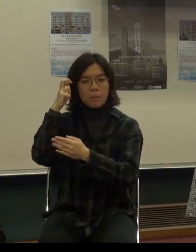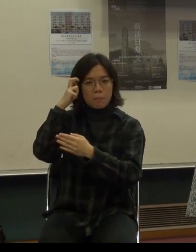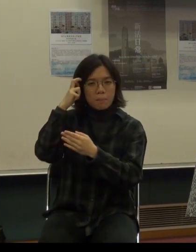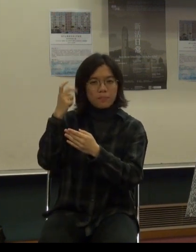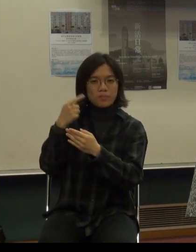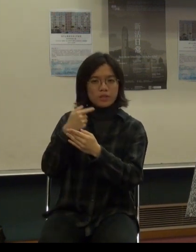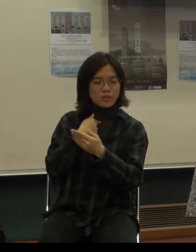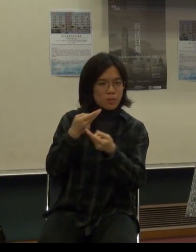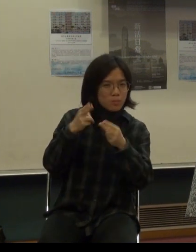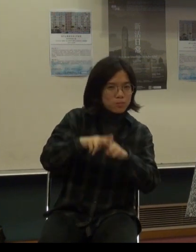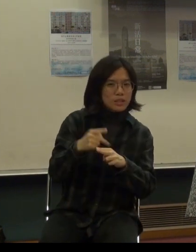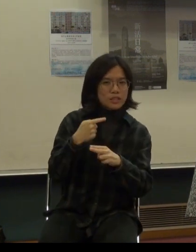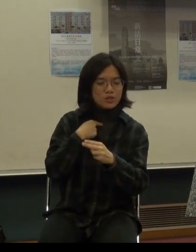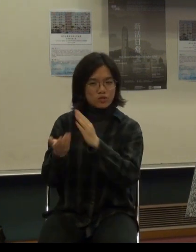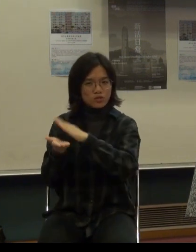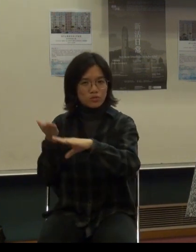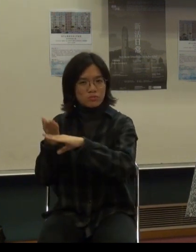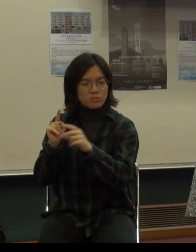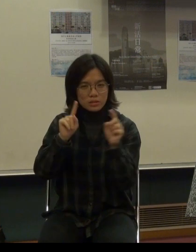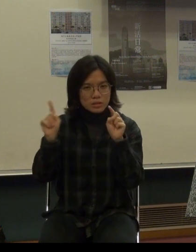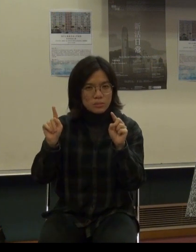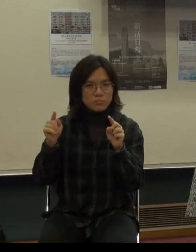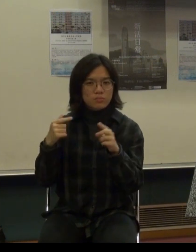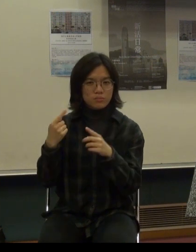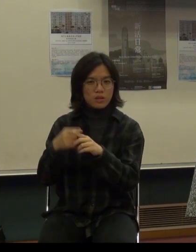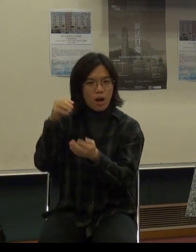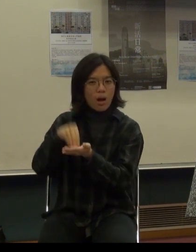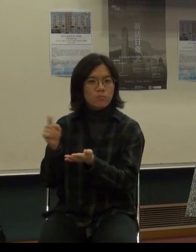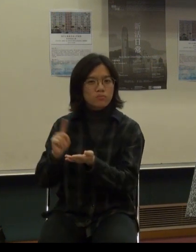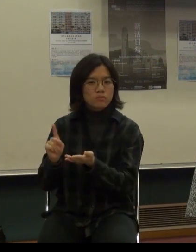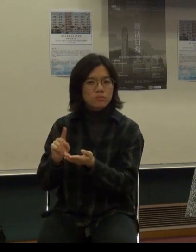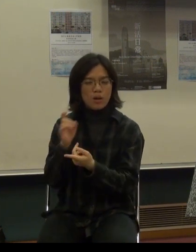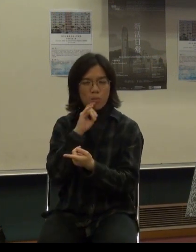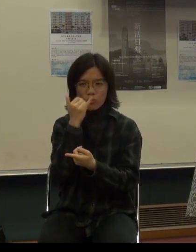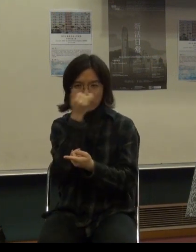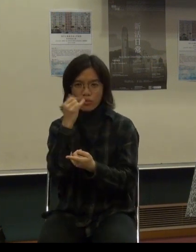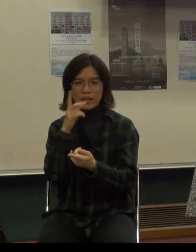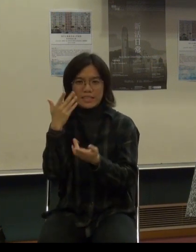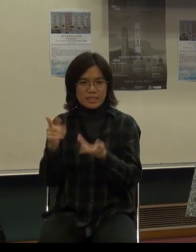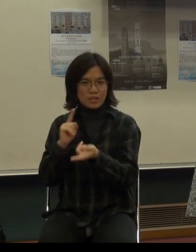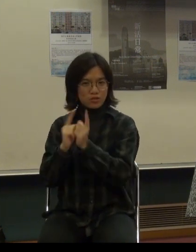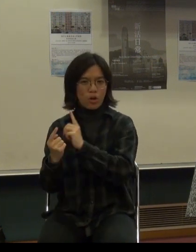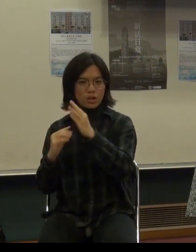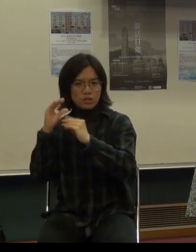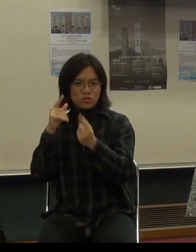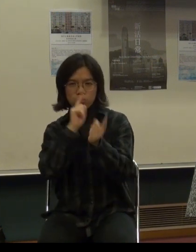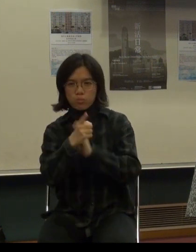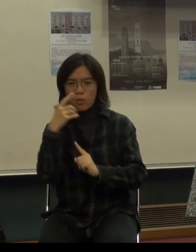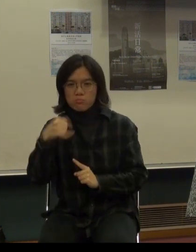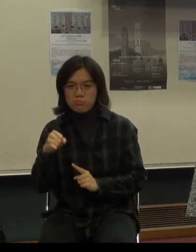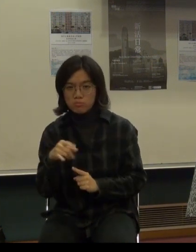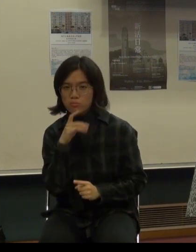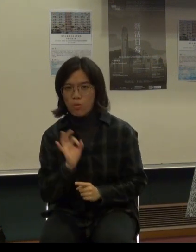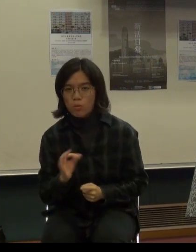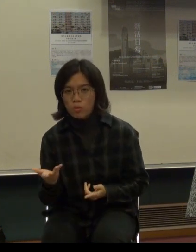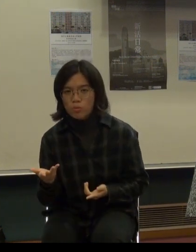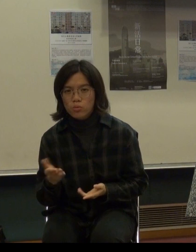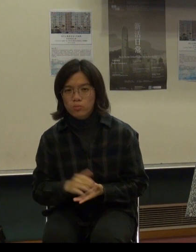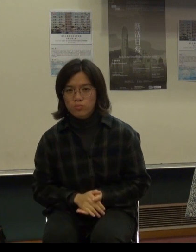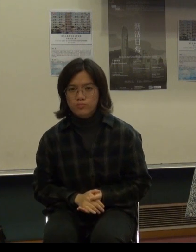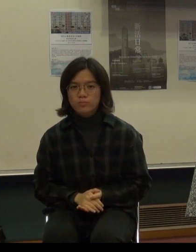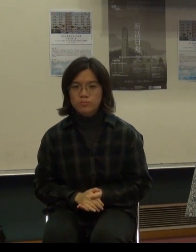超然嘅地位，係現代主義建築其實無法取代嘅咧？唔該。 啊，呢個係一個好好嘅問題啊！喺我其實咧，